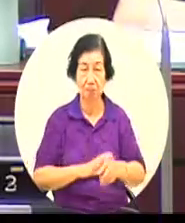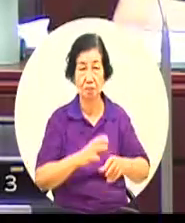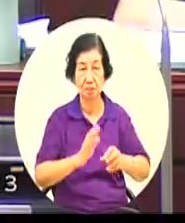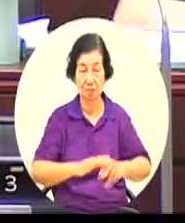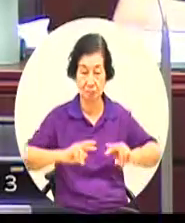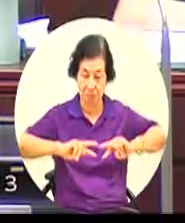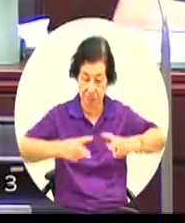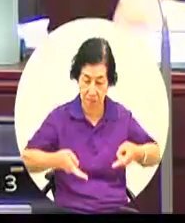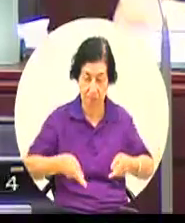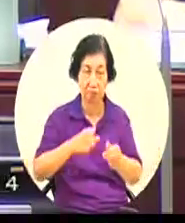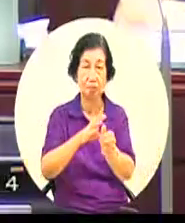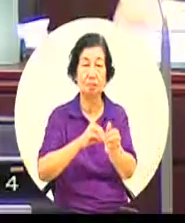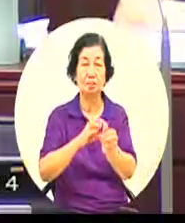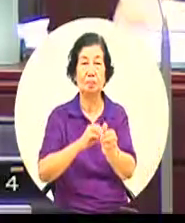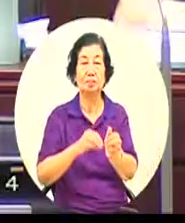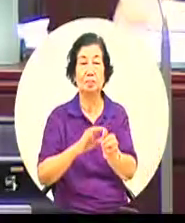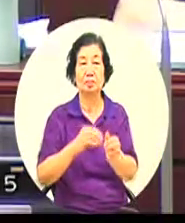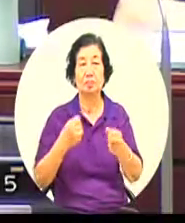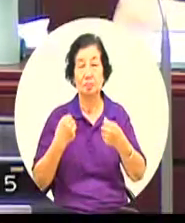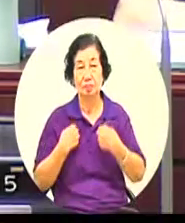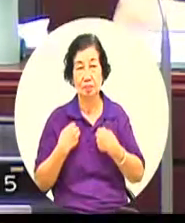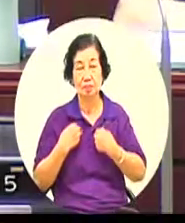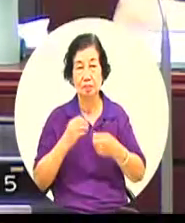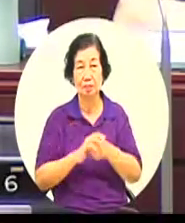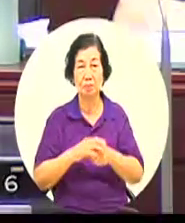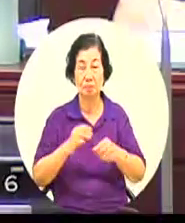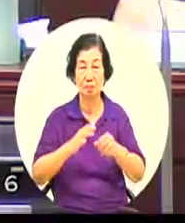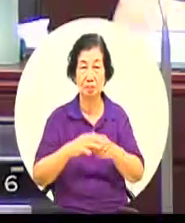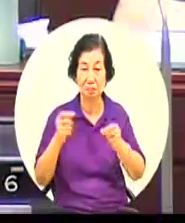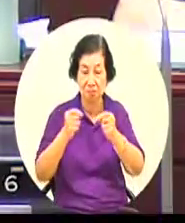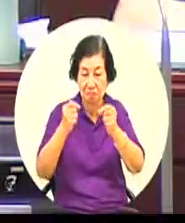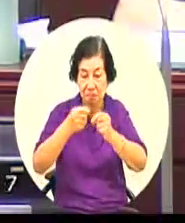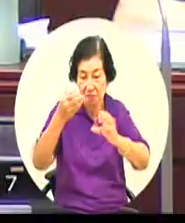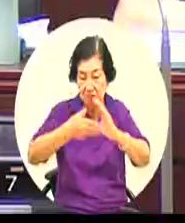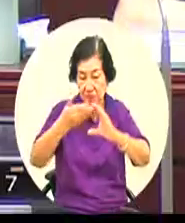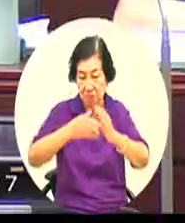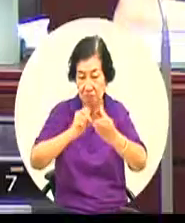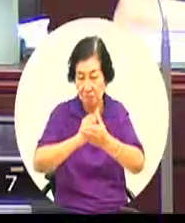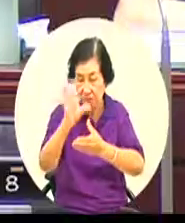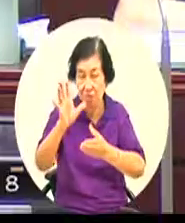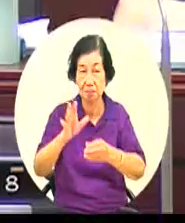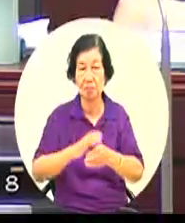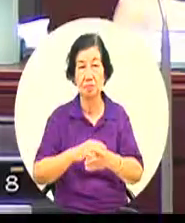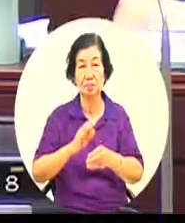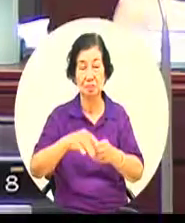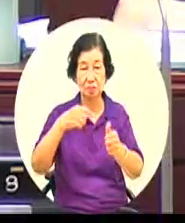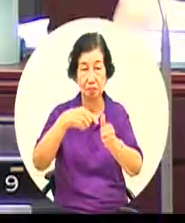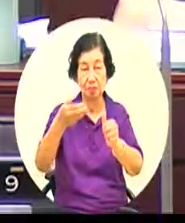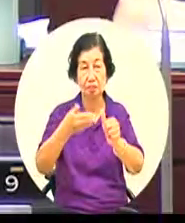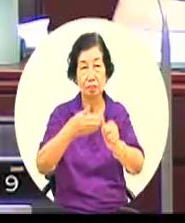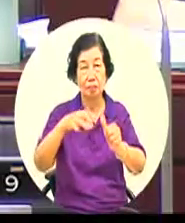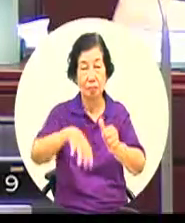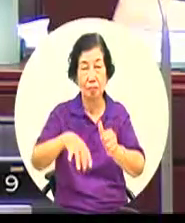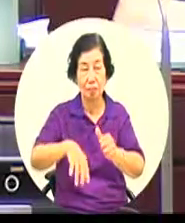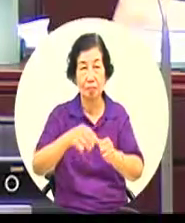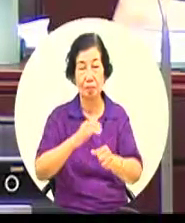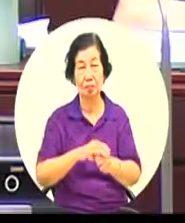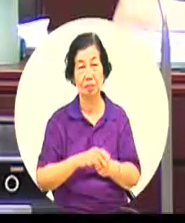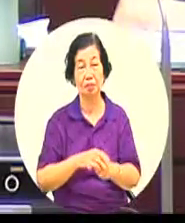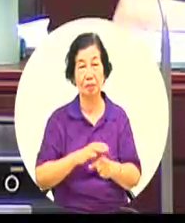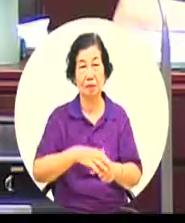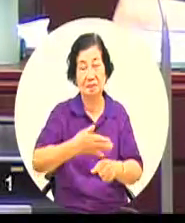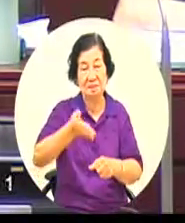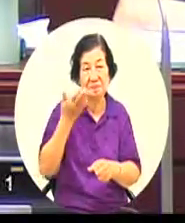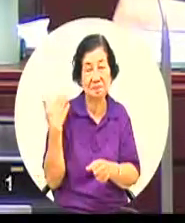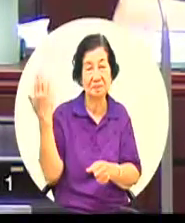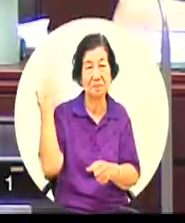习，你可以透过短短的影片，其实你可以反复的学习。然后在教育局做的事情呢，你知道郑局长的时候推